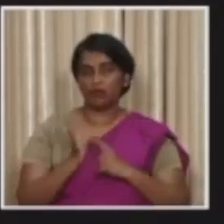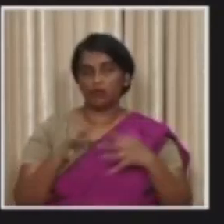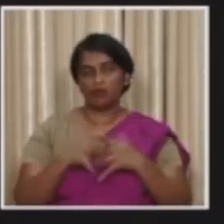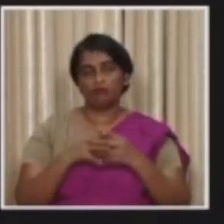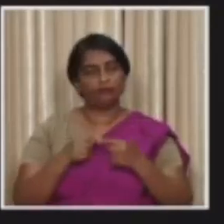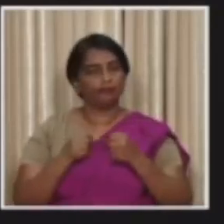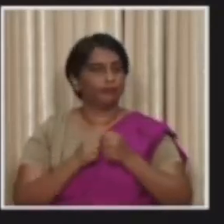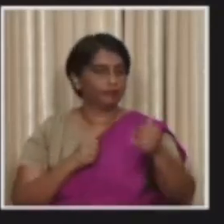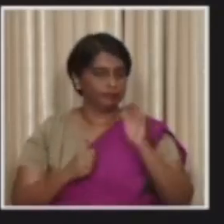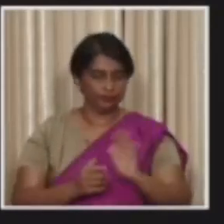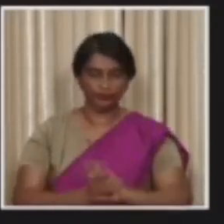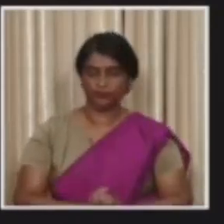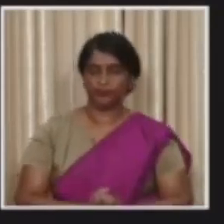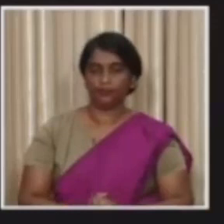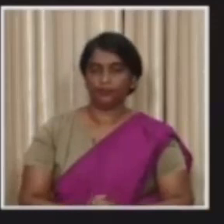benatu.